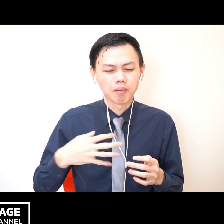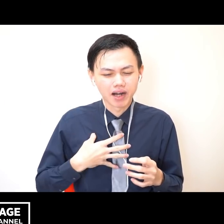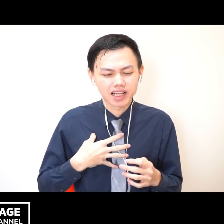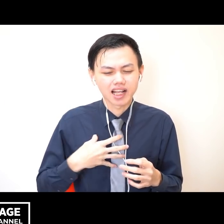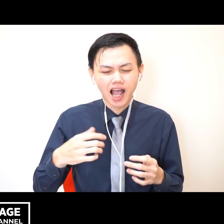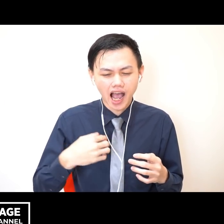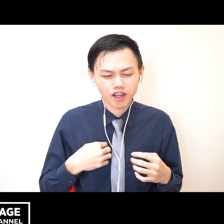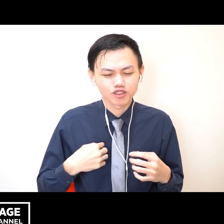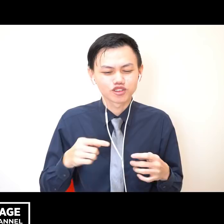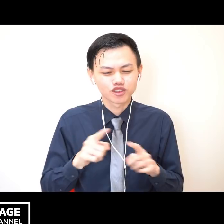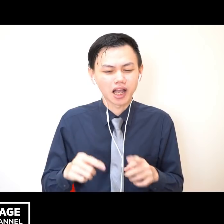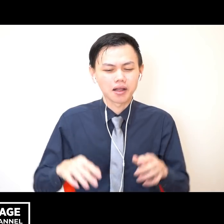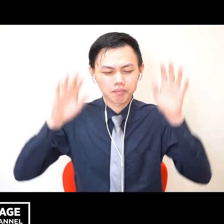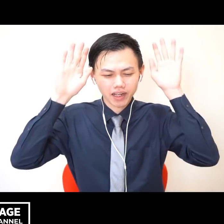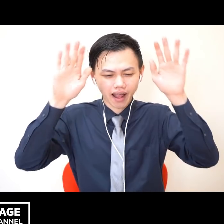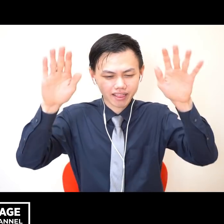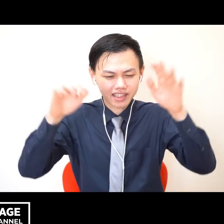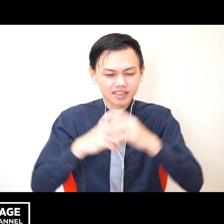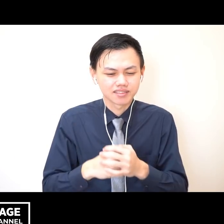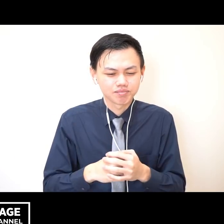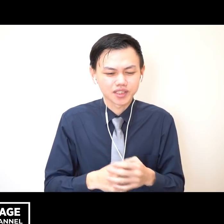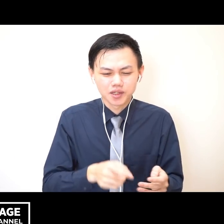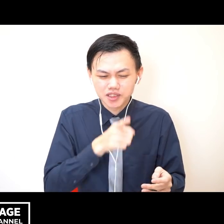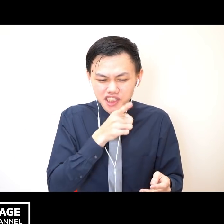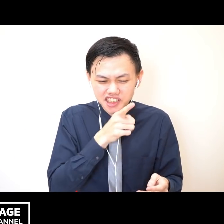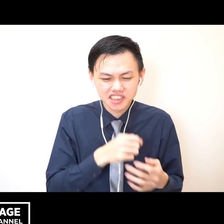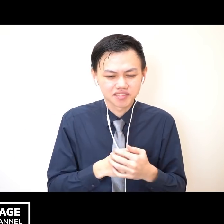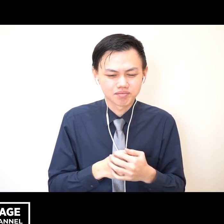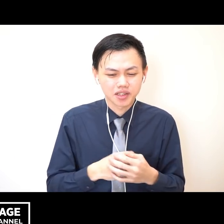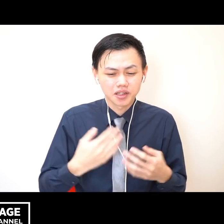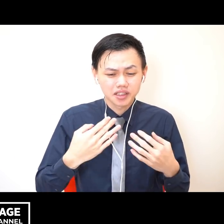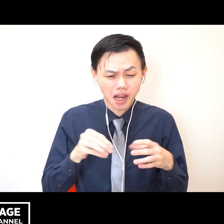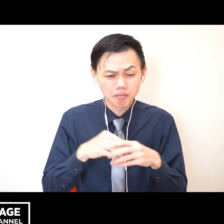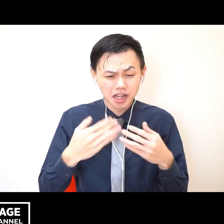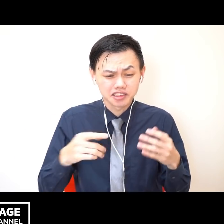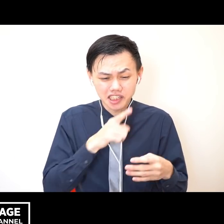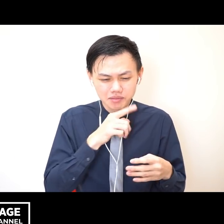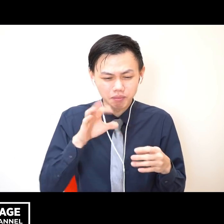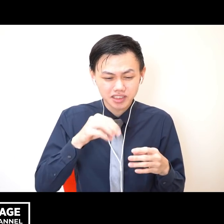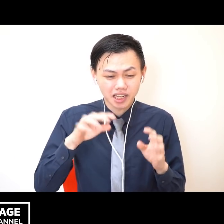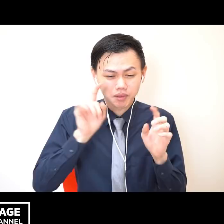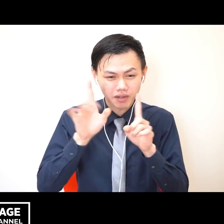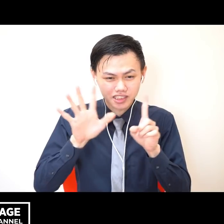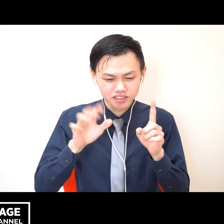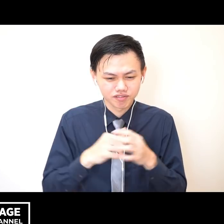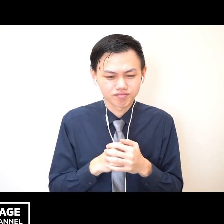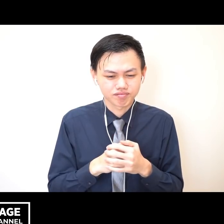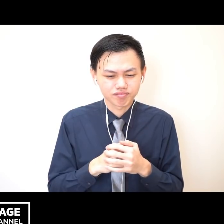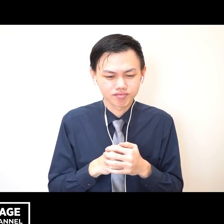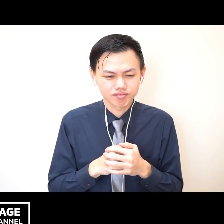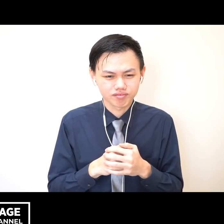Roma 15 yang tadi dalam The Message Bible. For me this is amazing. Dikatakan begini, those of us who are